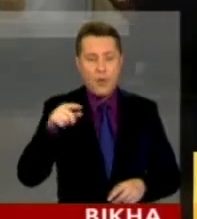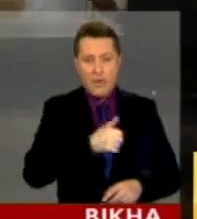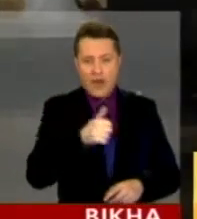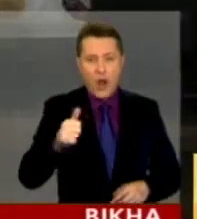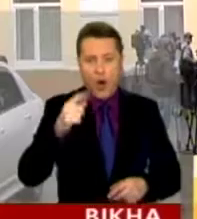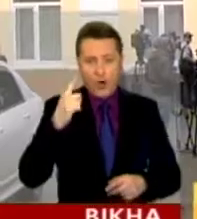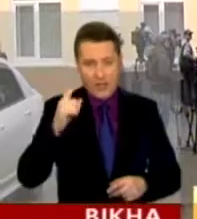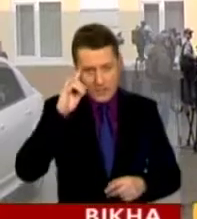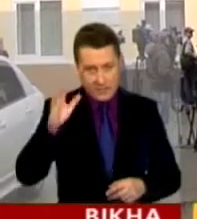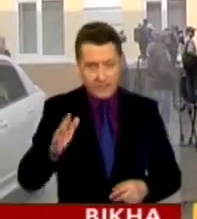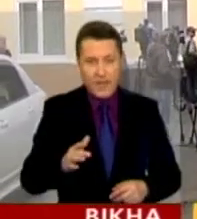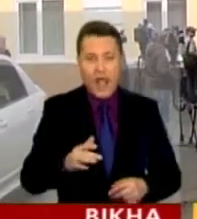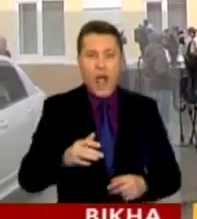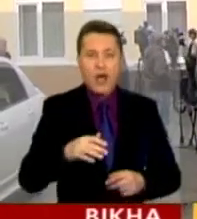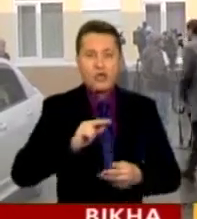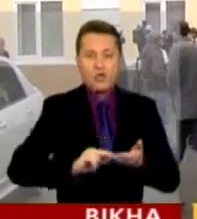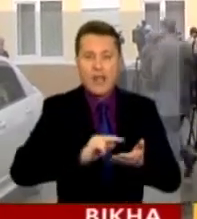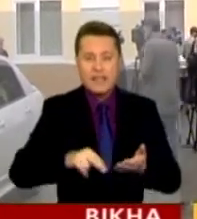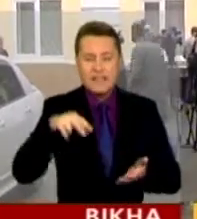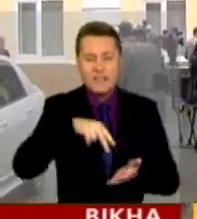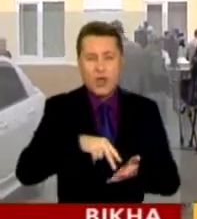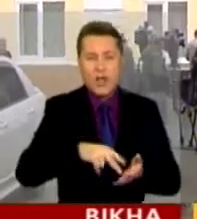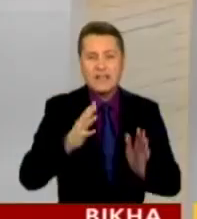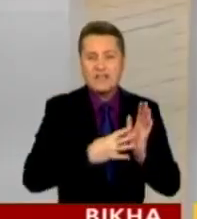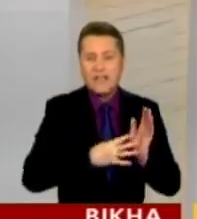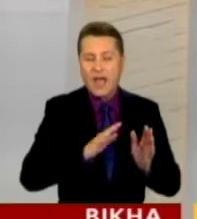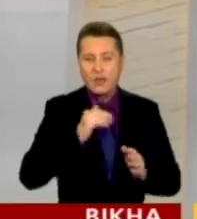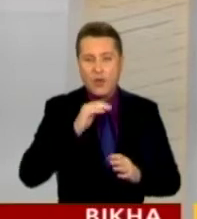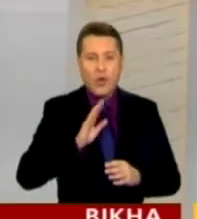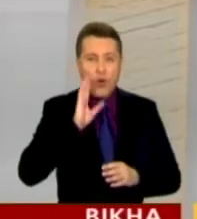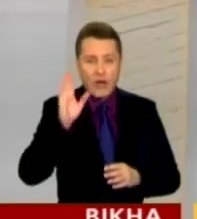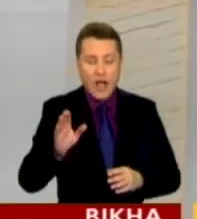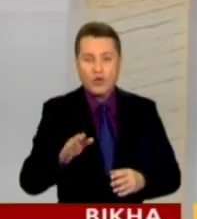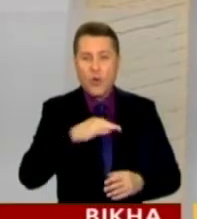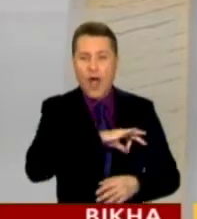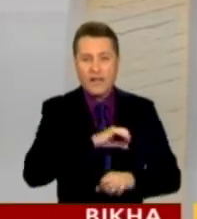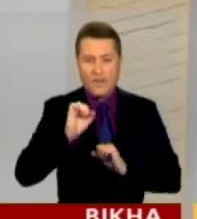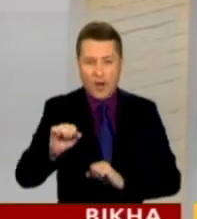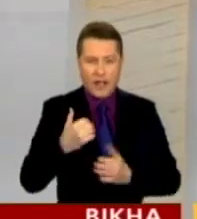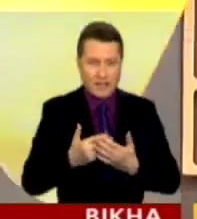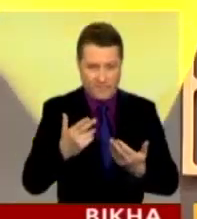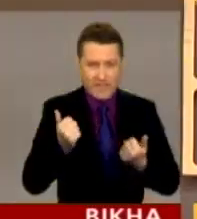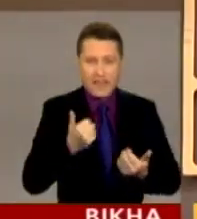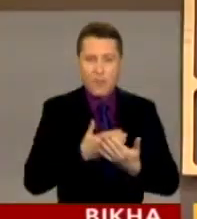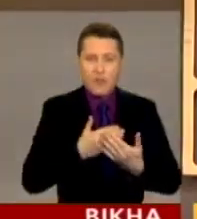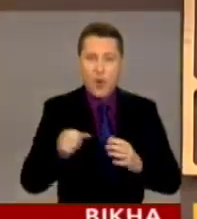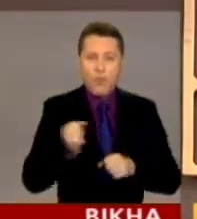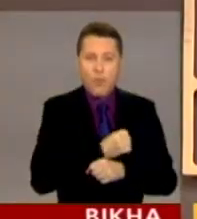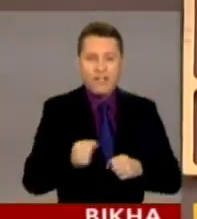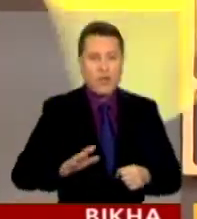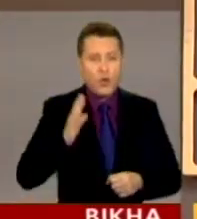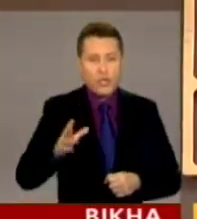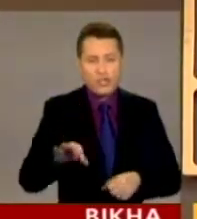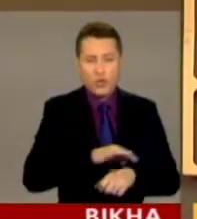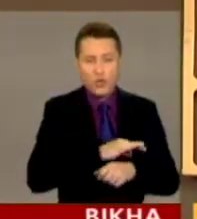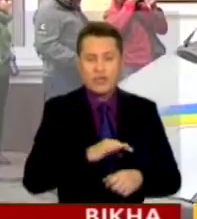столиці журналісти чергували з 9-ї години. Нагадаю, ще вчора адвоката Юлії Тимошенко визнали підозрюваним у побитті своєї колишньої дружини